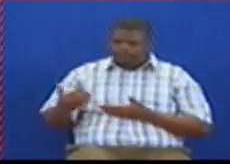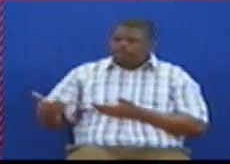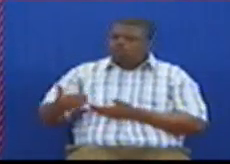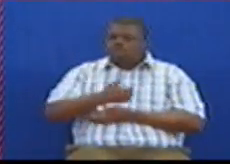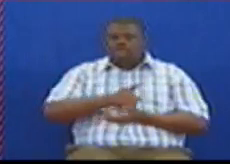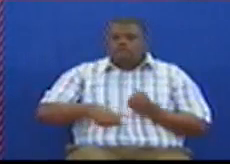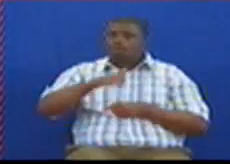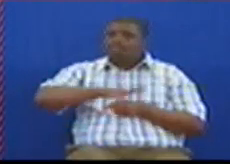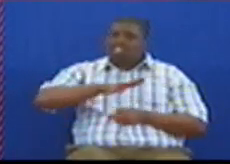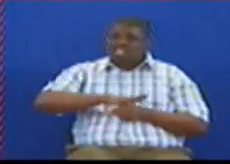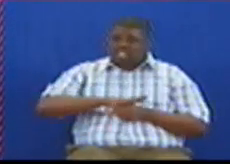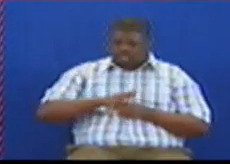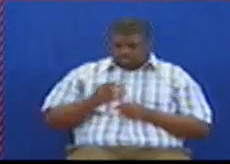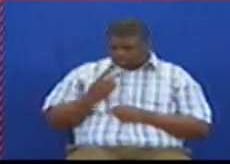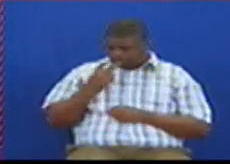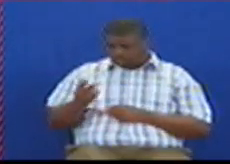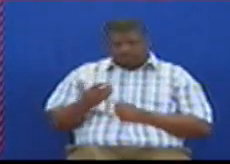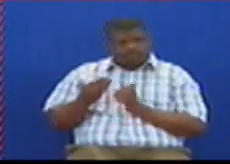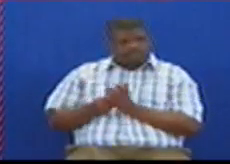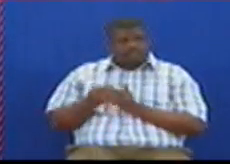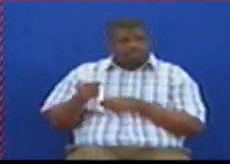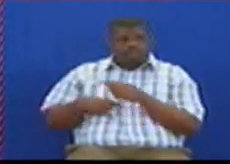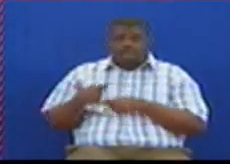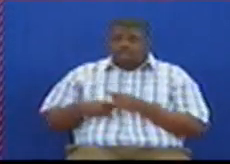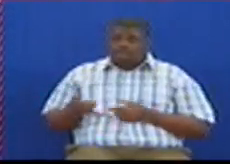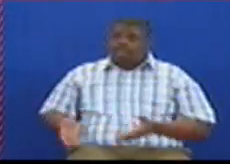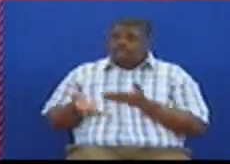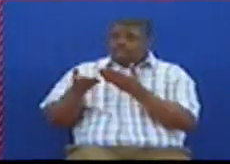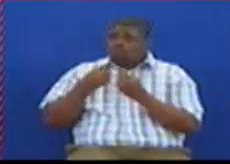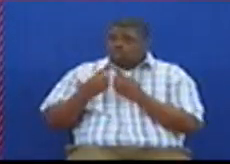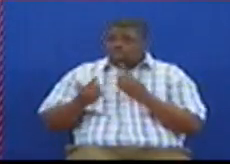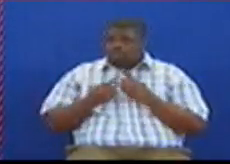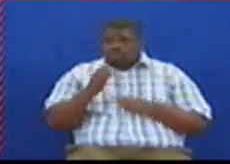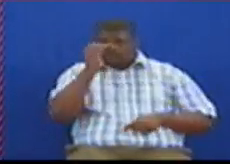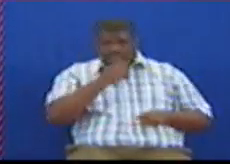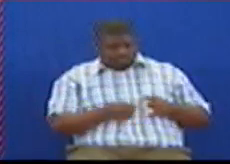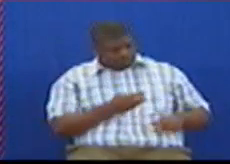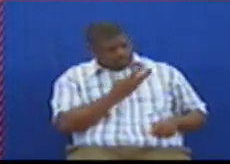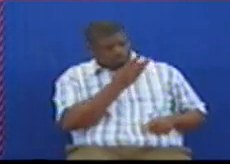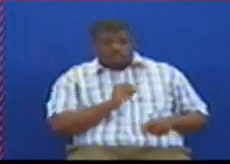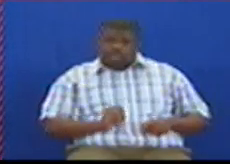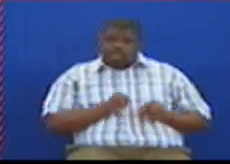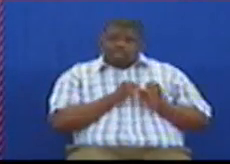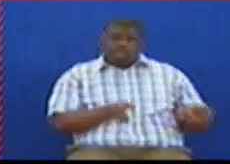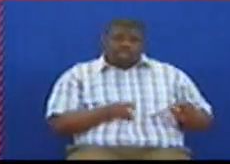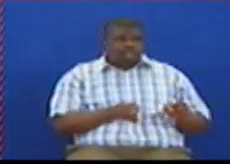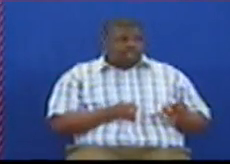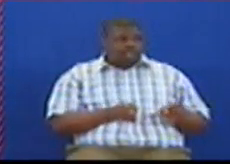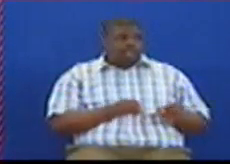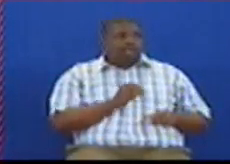pia ukienda kuangalia fedha zinazokwenda kwenye miradi ya maendeleo, tunasema ni 40%. Tunatenga fedha